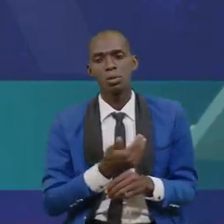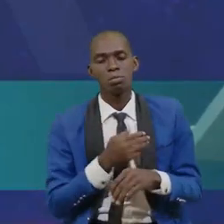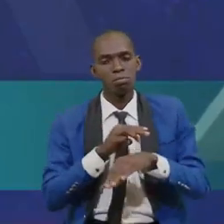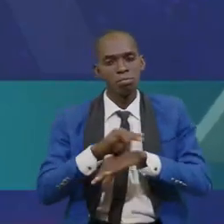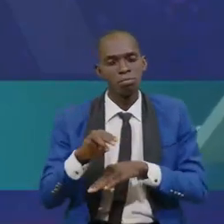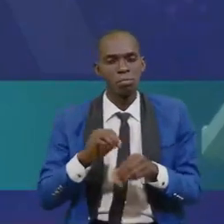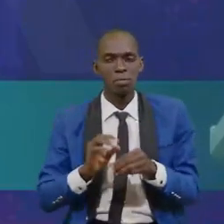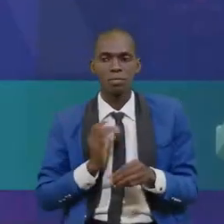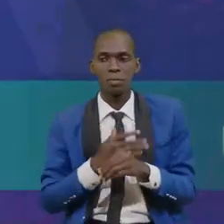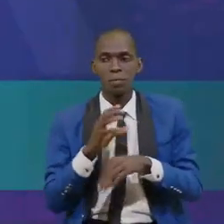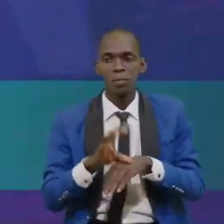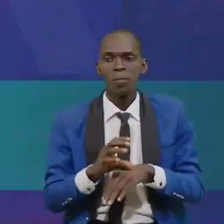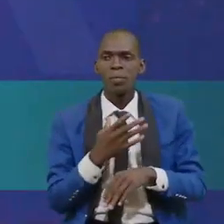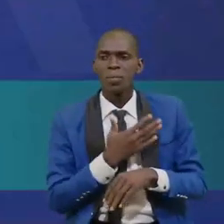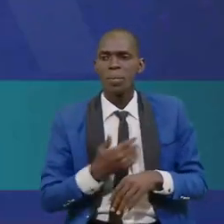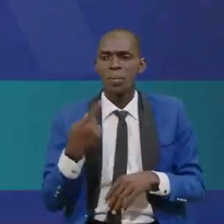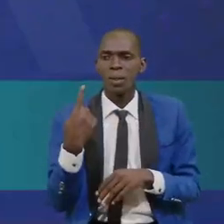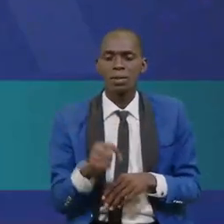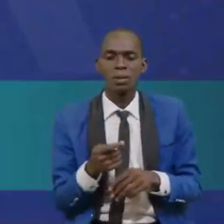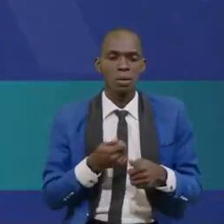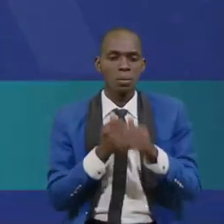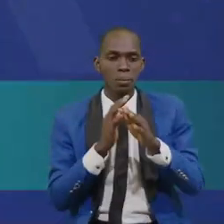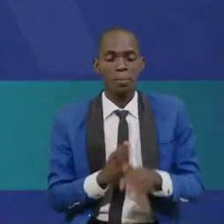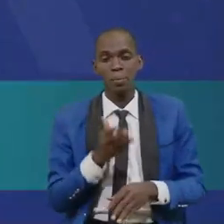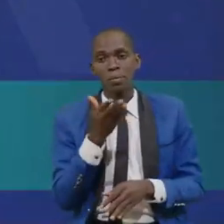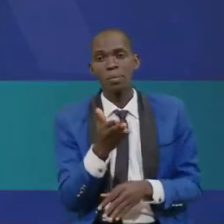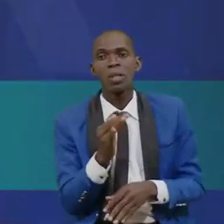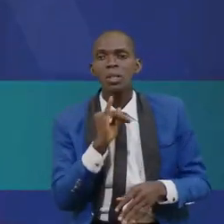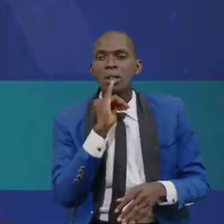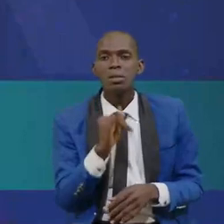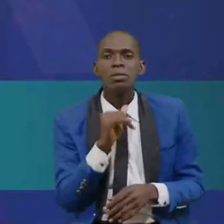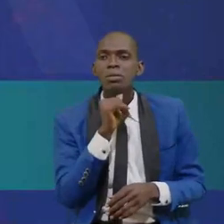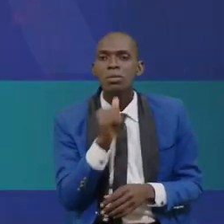notre église, et l'apôtre là-bas